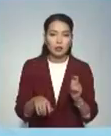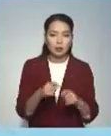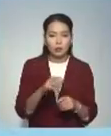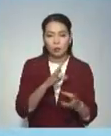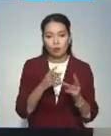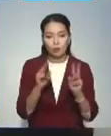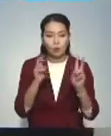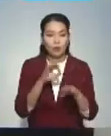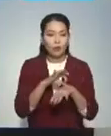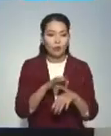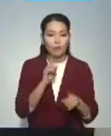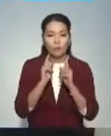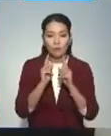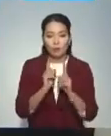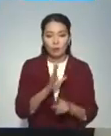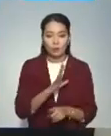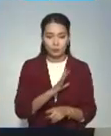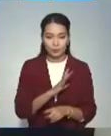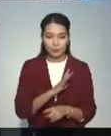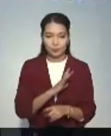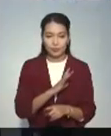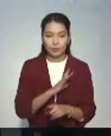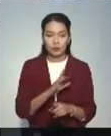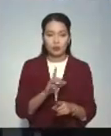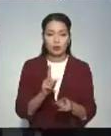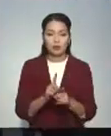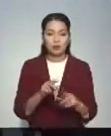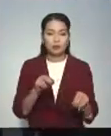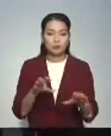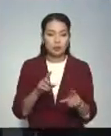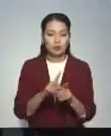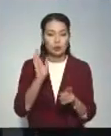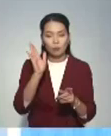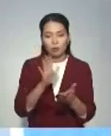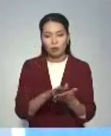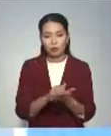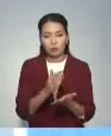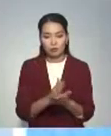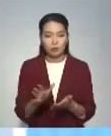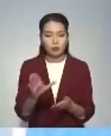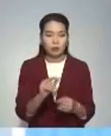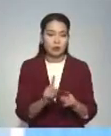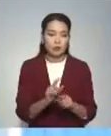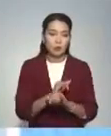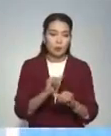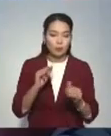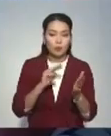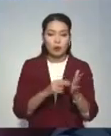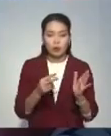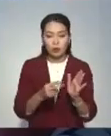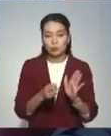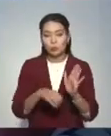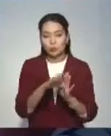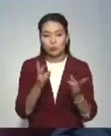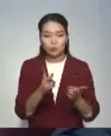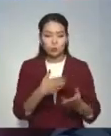өтті. Сыбайлас жемқорлық қай елдің де болашағын бұлыңғыртеді. Аймақта оның тамырына балта шабу мақсатында қарқынды жұмыстар